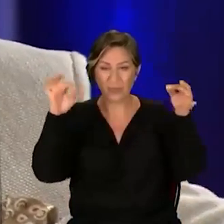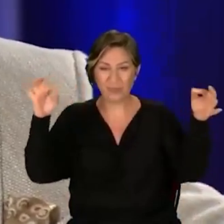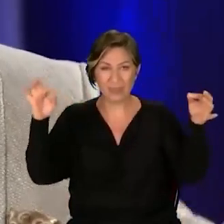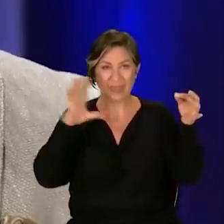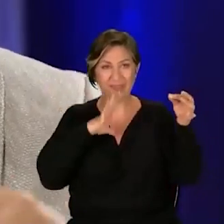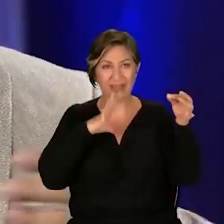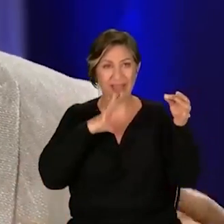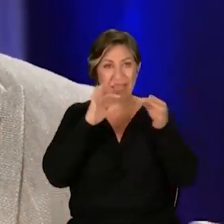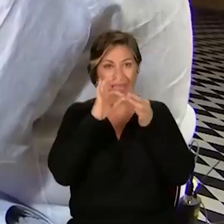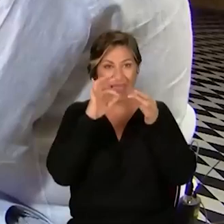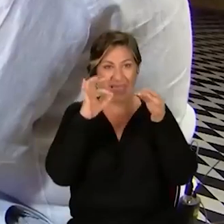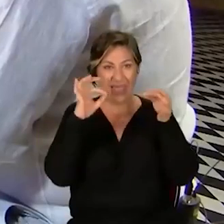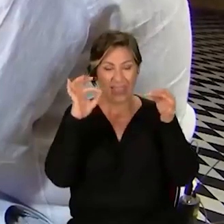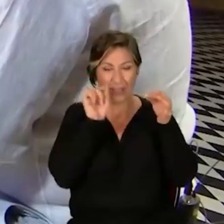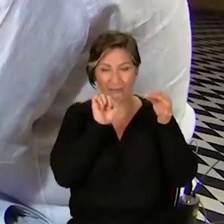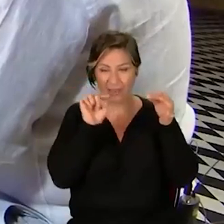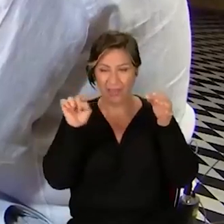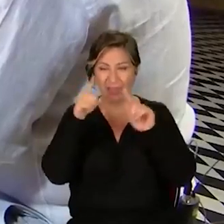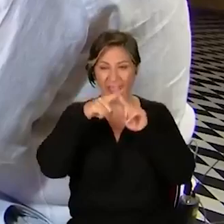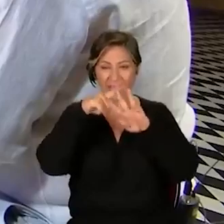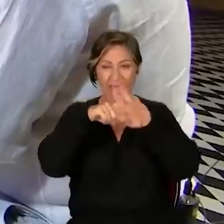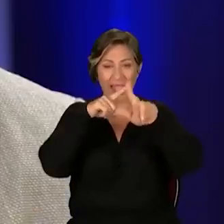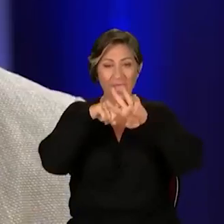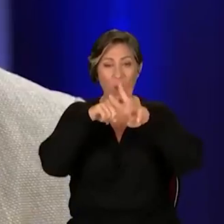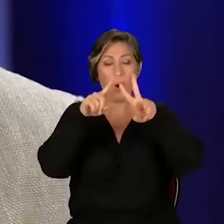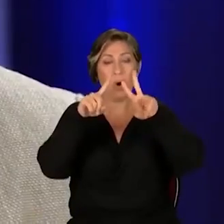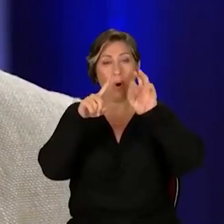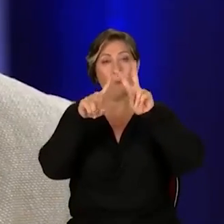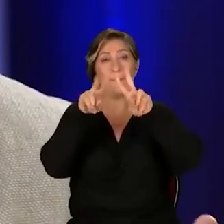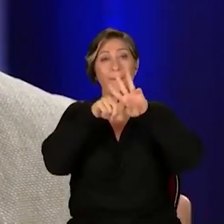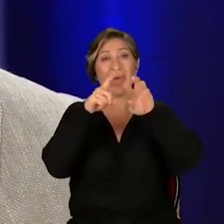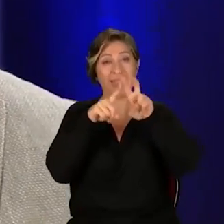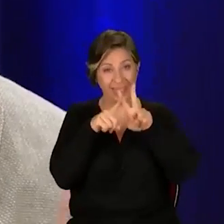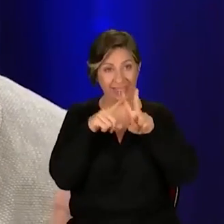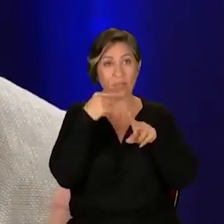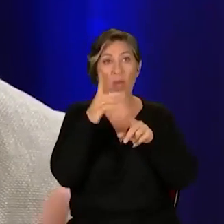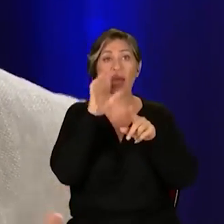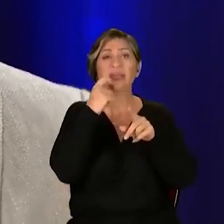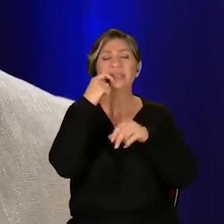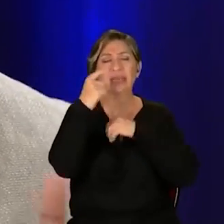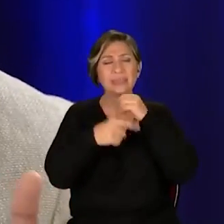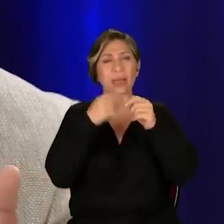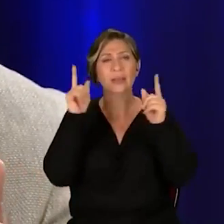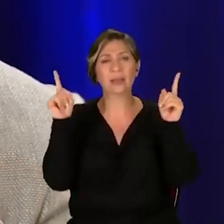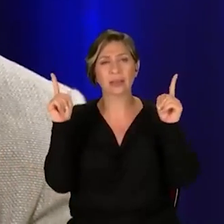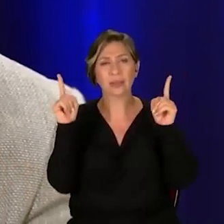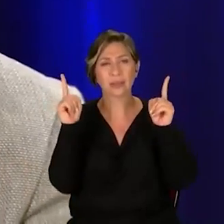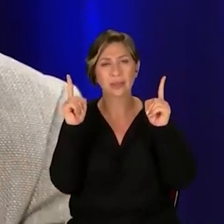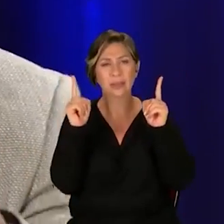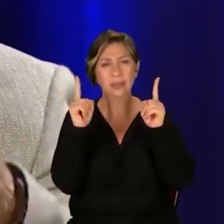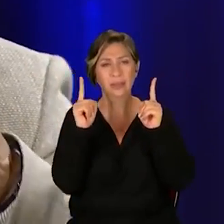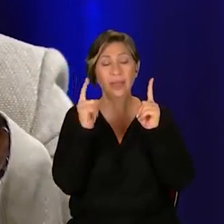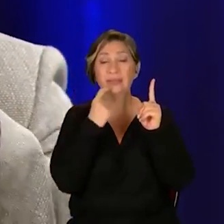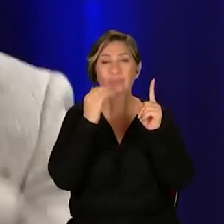vardı. Bu taneciklerin adına telomer deniyor. Bu telomerler her geçen sene kısalıyor. Yani yaşla beraber